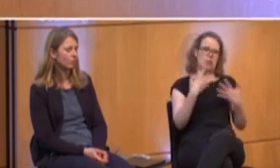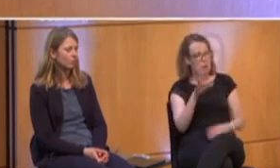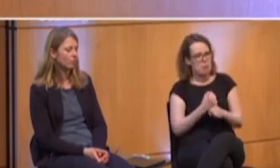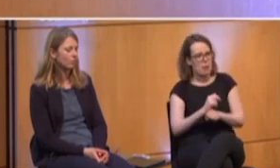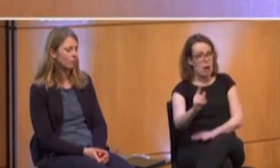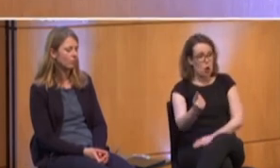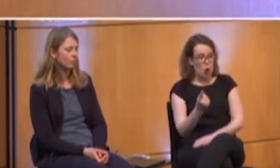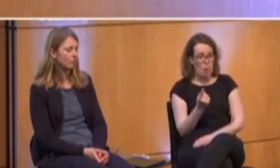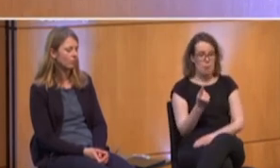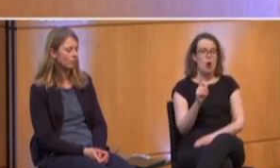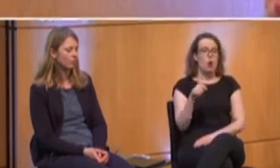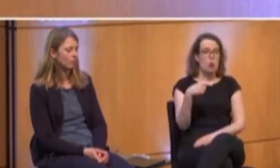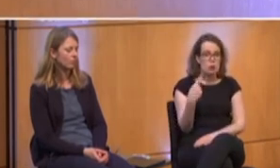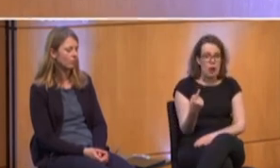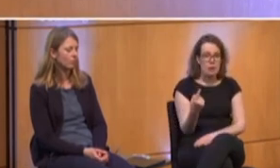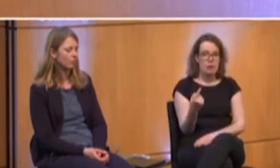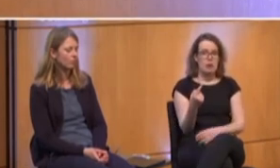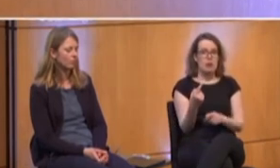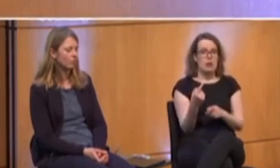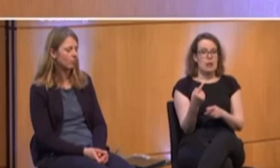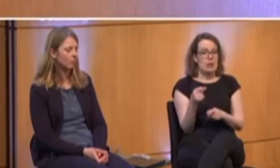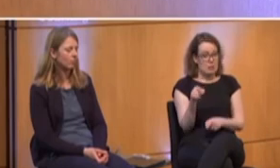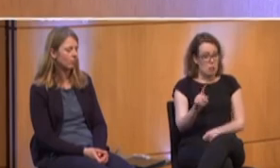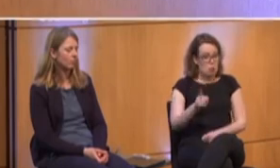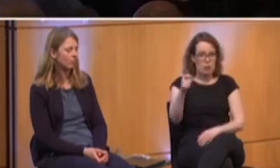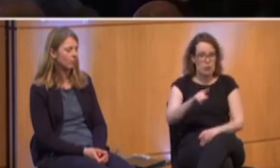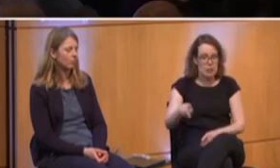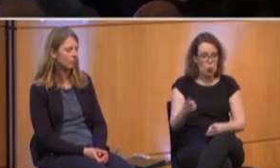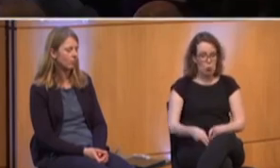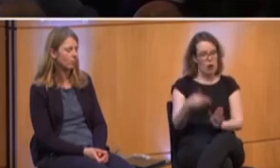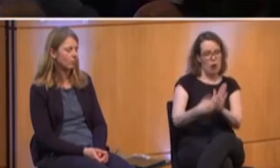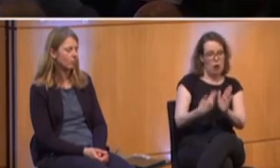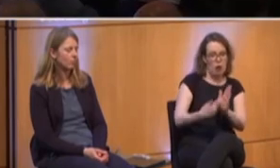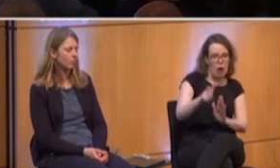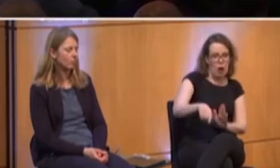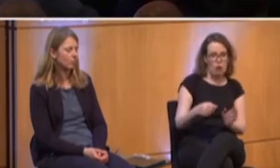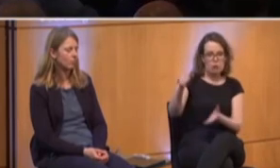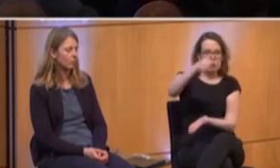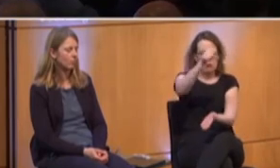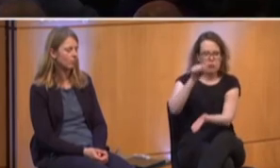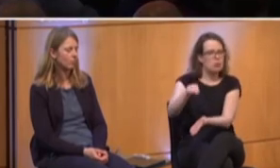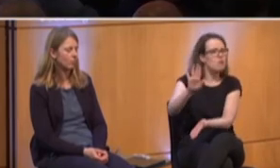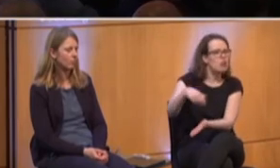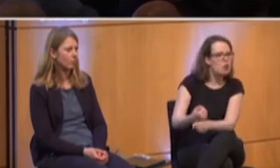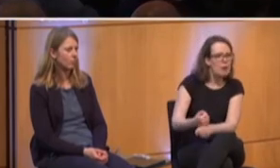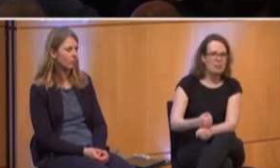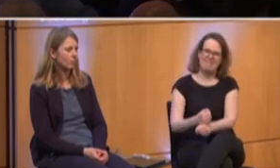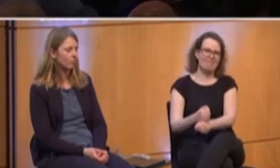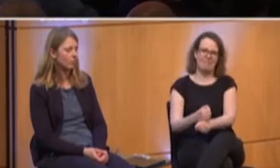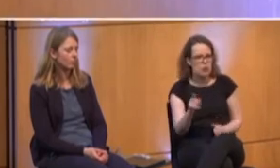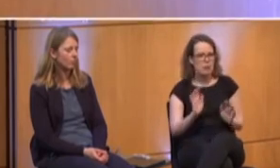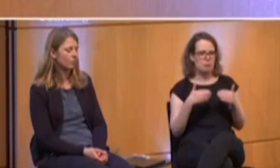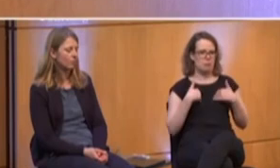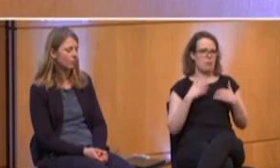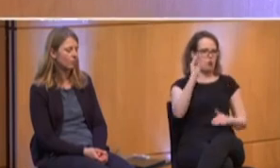dass sie bei der nächsten Beförderung nicht berücksichtigt werden, dann kann man nicht erwarten, dass diese Mitarbeiter eine große Motivation